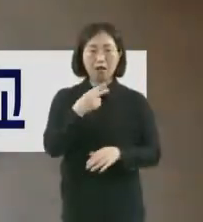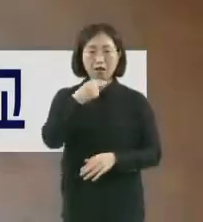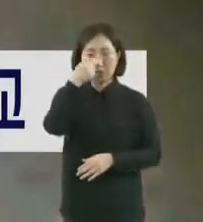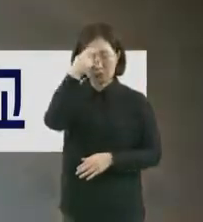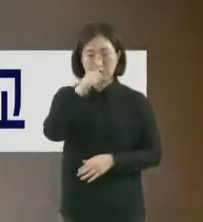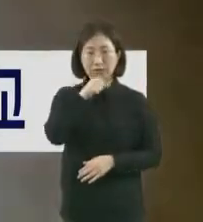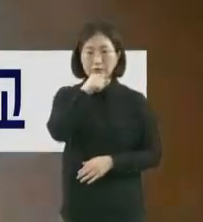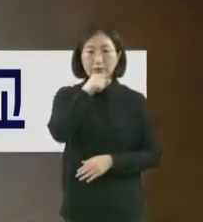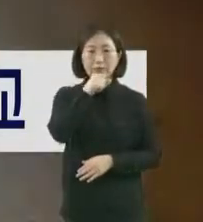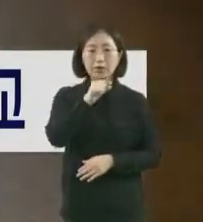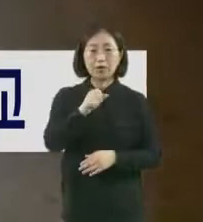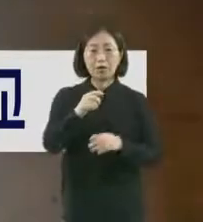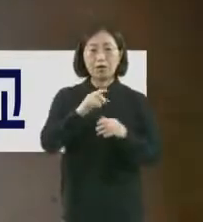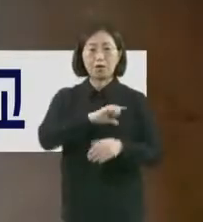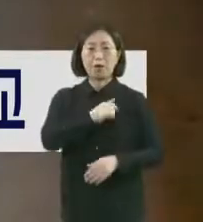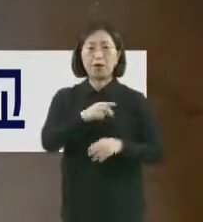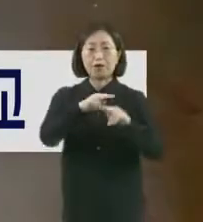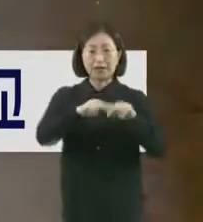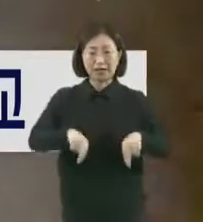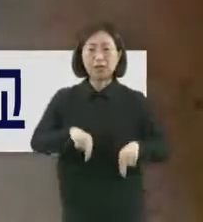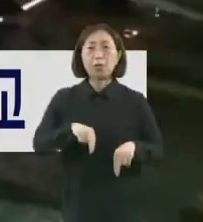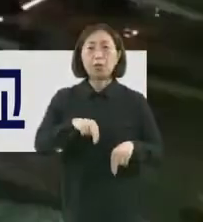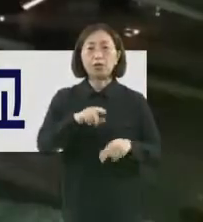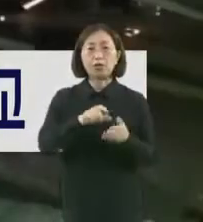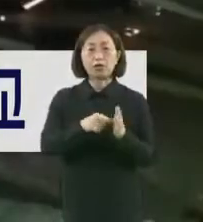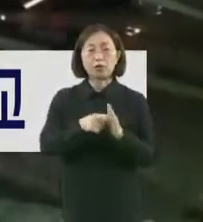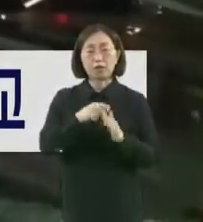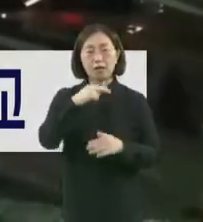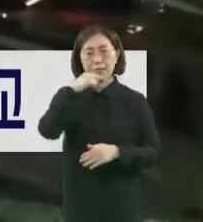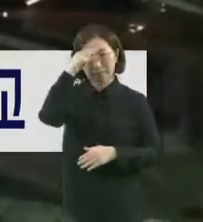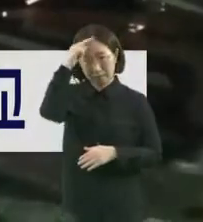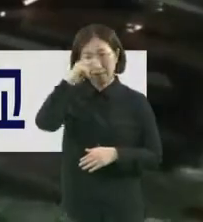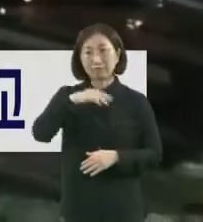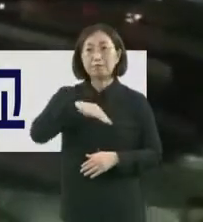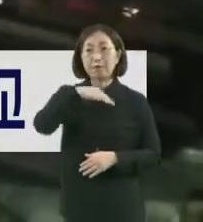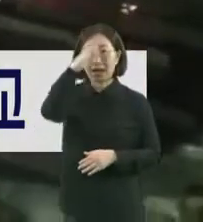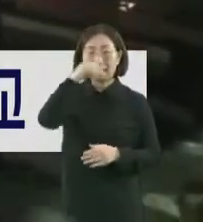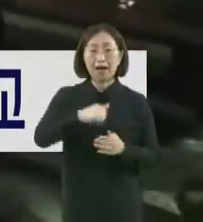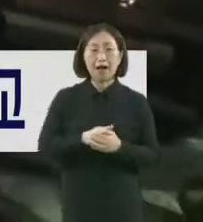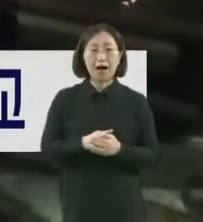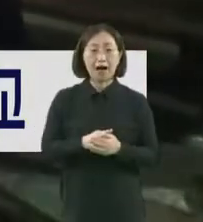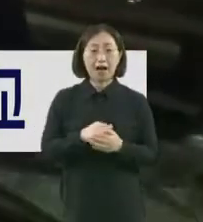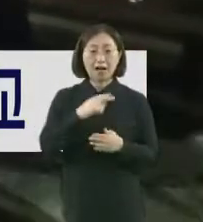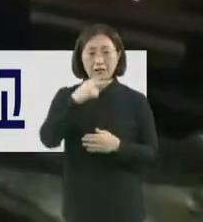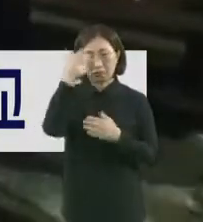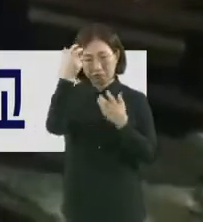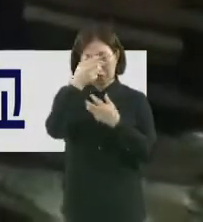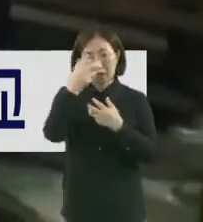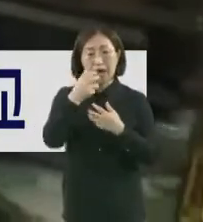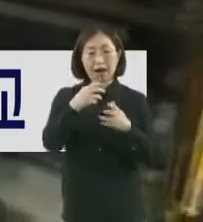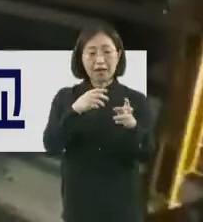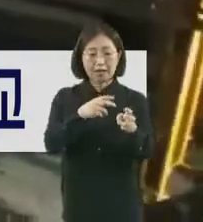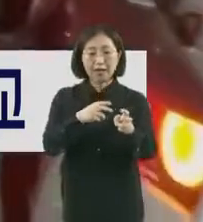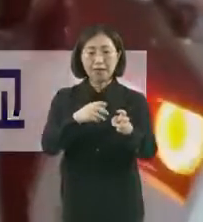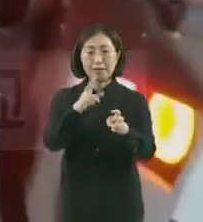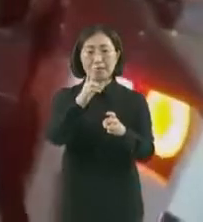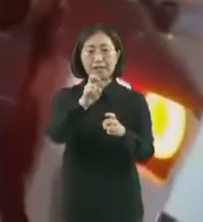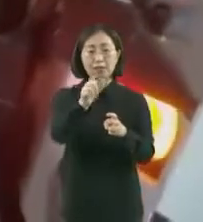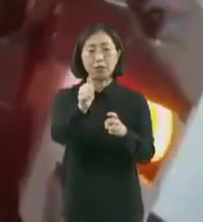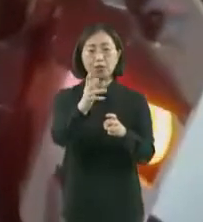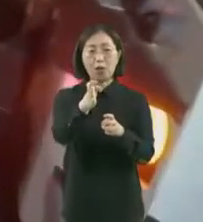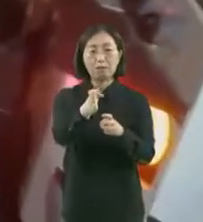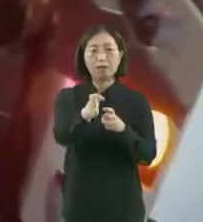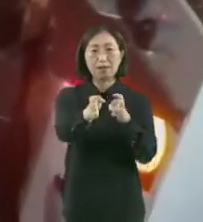농도 면허 취소 수준의 만취 상태였던 것으로 드러났습니다. 경찰은 술에 취한 A씨가 앞서가던 25톤